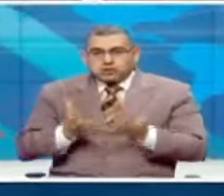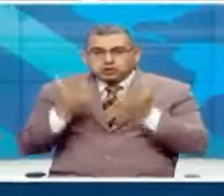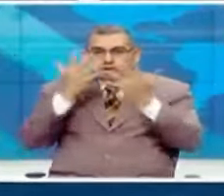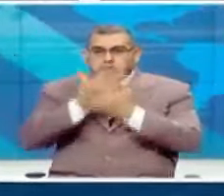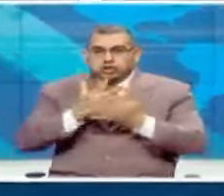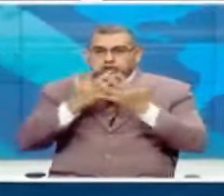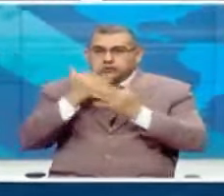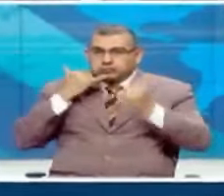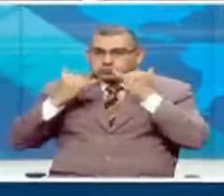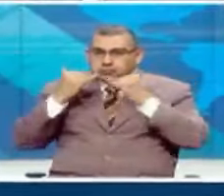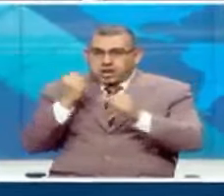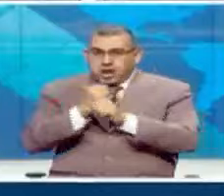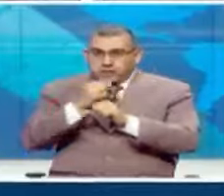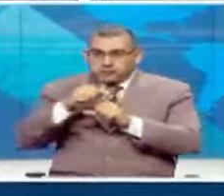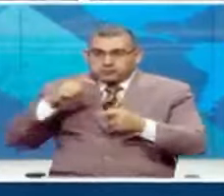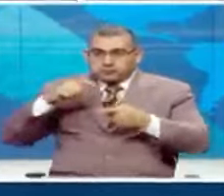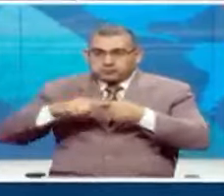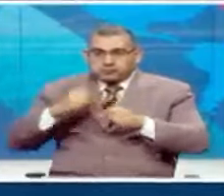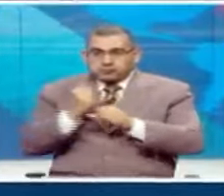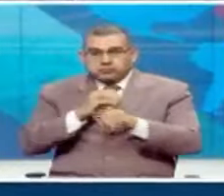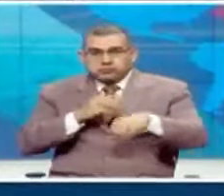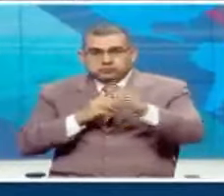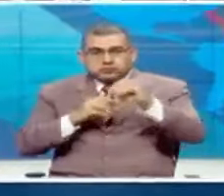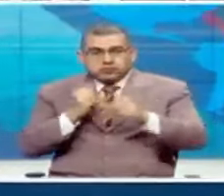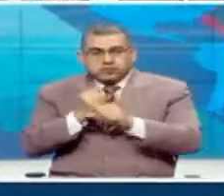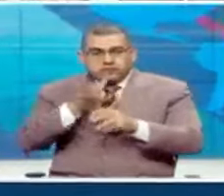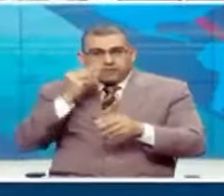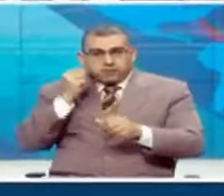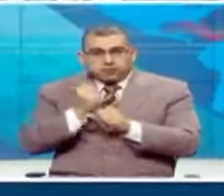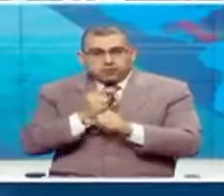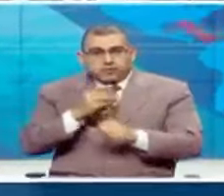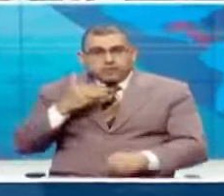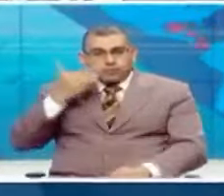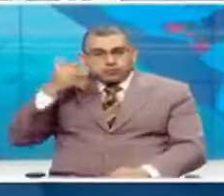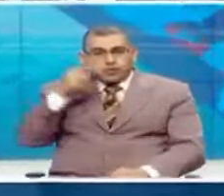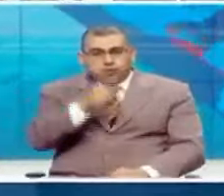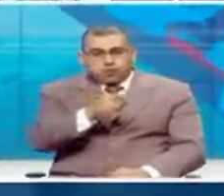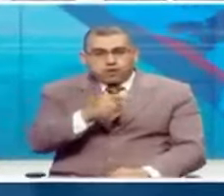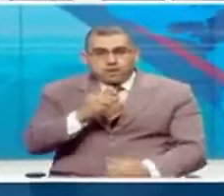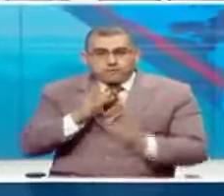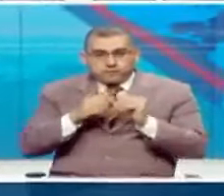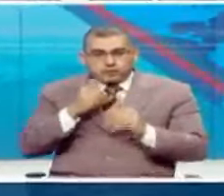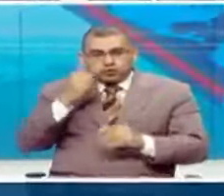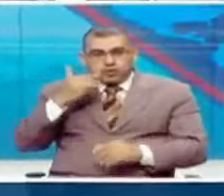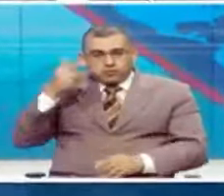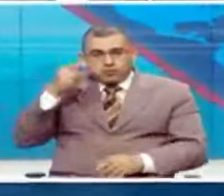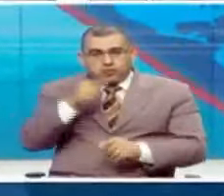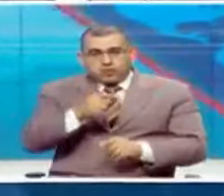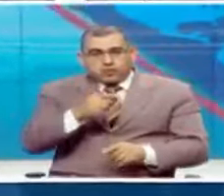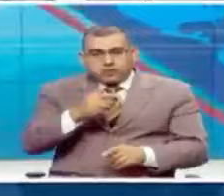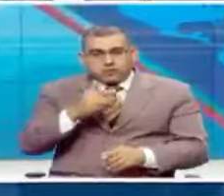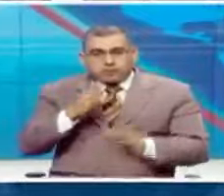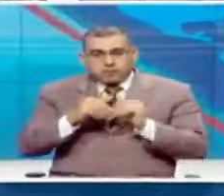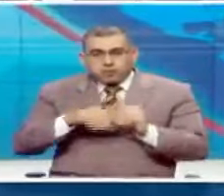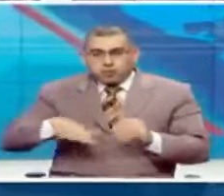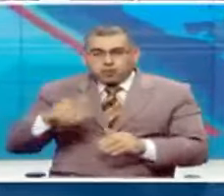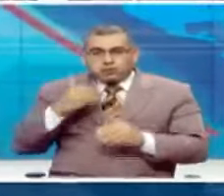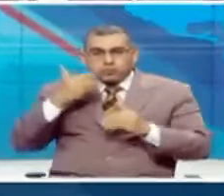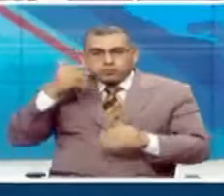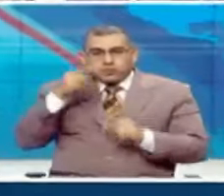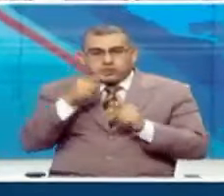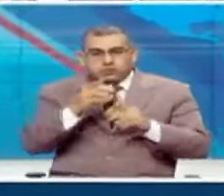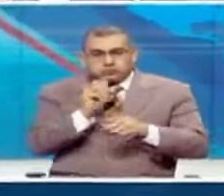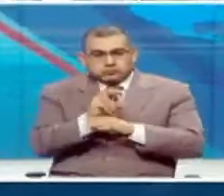الشركات العاملة في مجال الاتصالات وتكنولوجيا المعلومات. هم دول من المستقبل بتوع البلد بإذن الله تعالى، دول مستقبل مصر بمشيئة الله